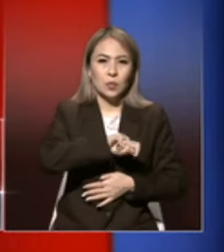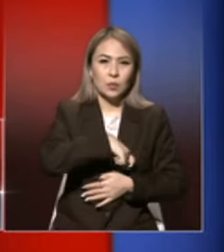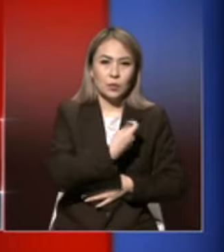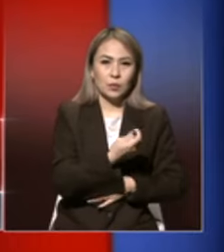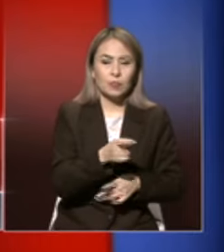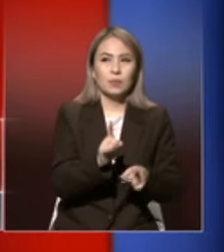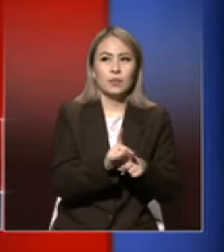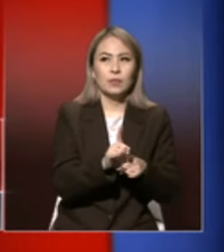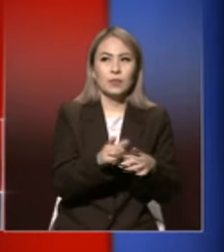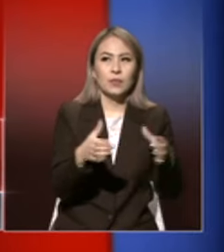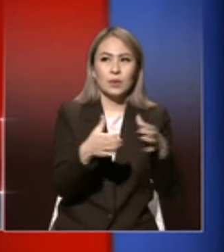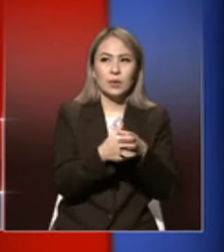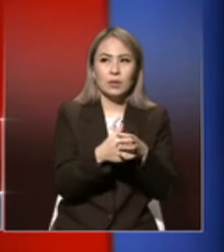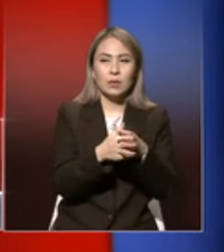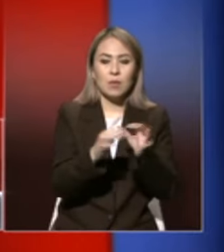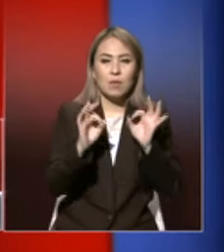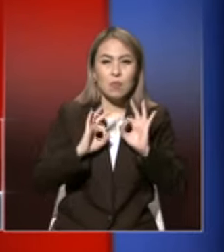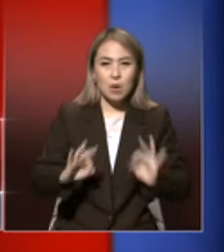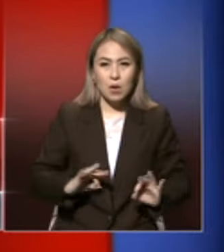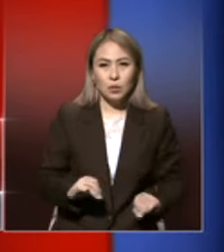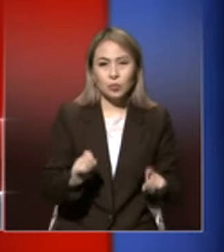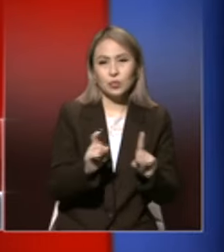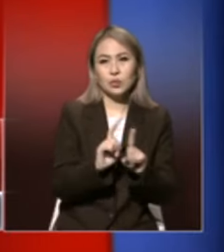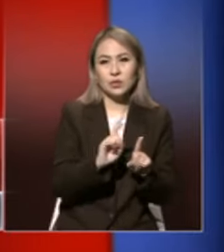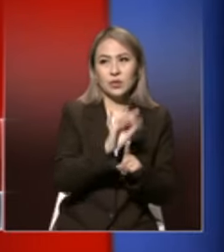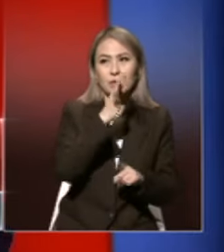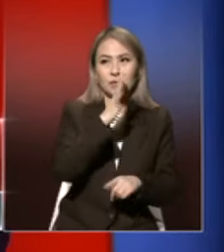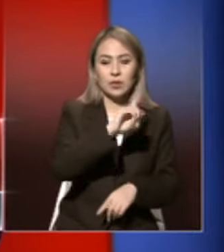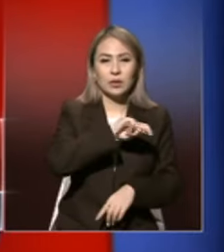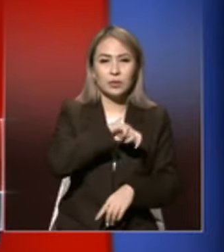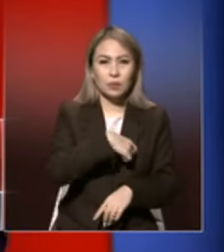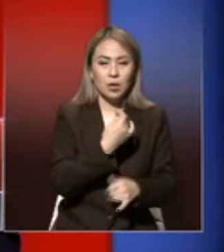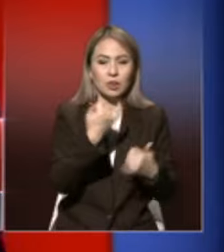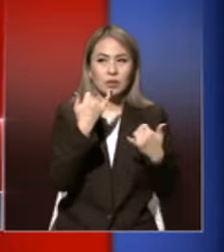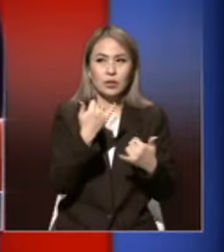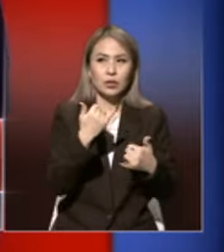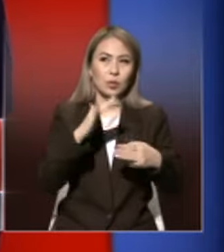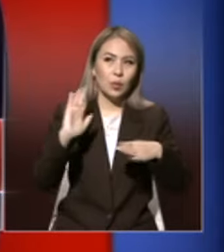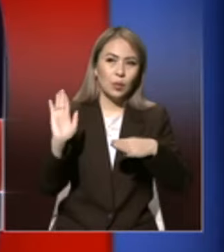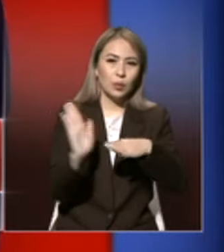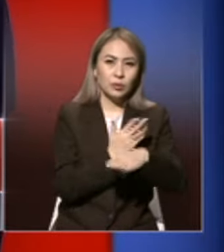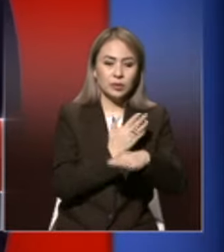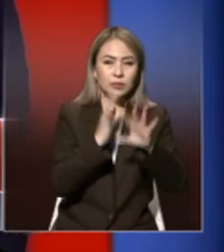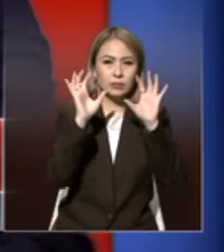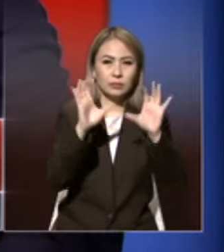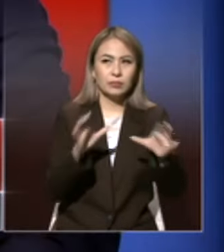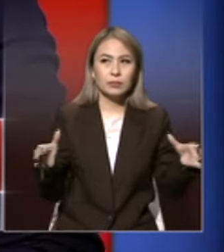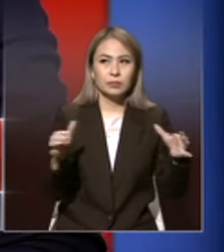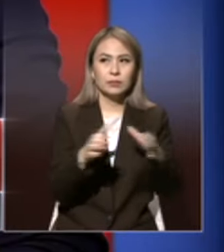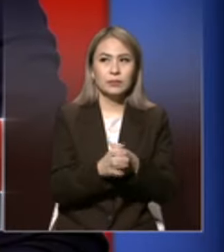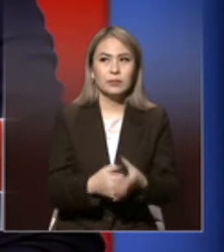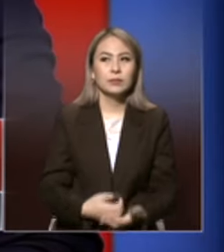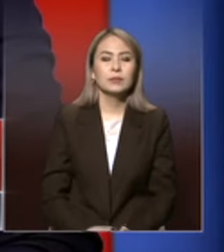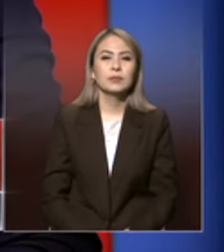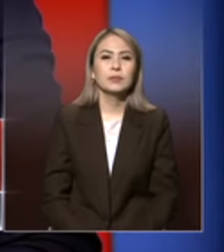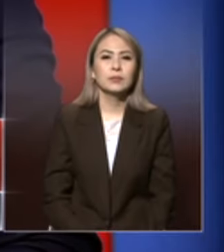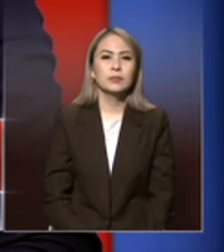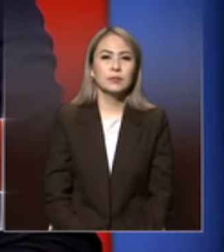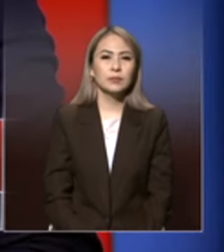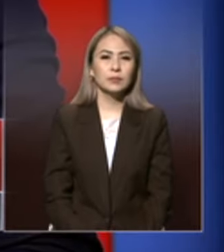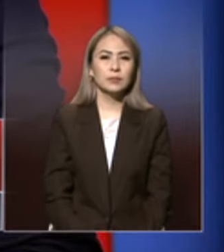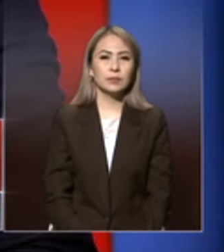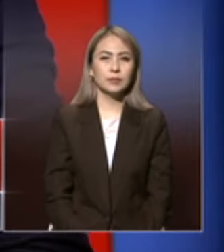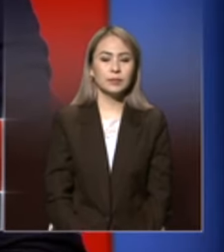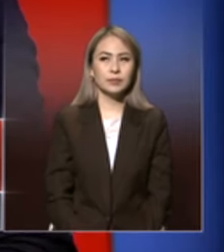Құдалы органдарды мысалы жұмыстары заяға кетеді. Қазір таңда әрине бұны мысалы біз алып тастадық, иә, қазір мысалы бітімгершілік. Мен осы тұрғыда айтып кетейінші. Иә,